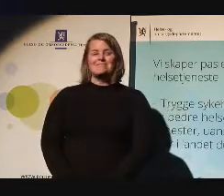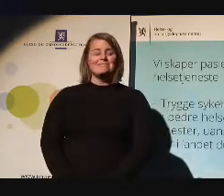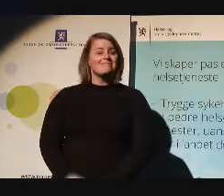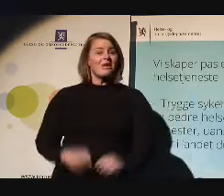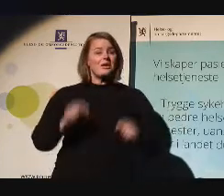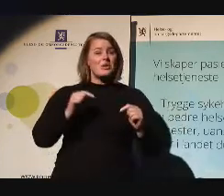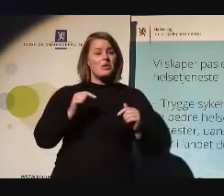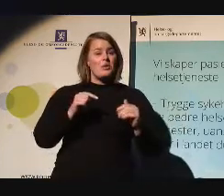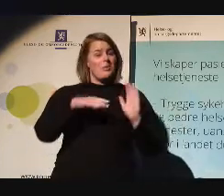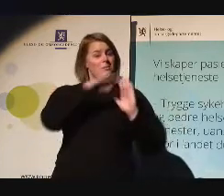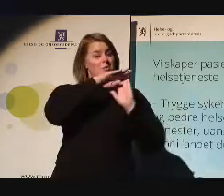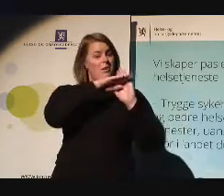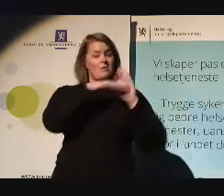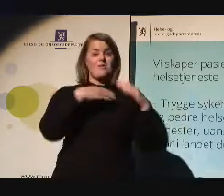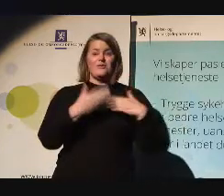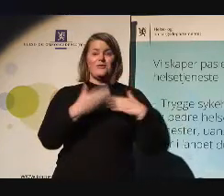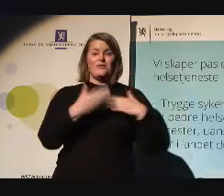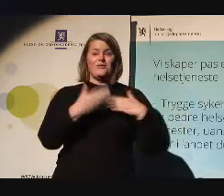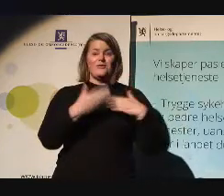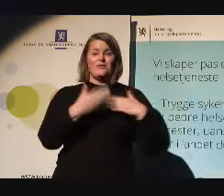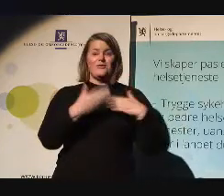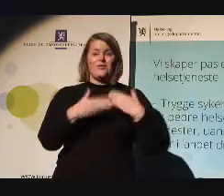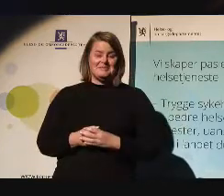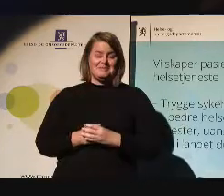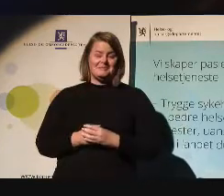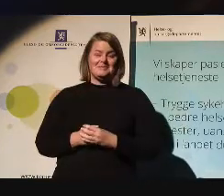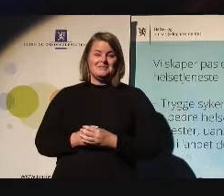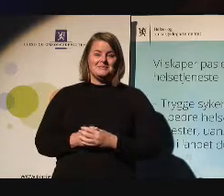Da skal vi gå videre I I programmet.